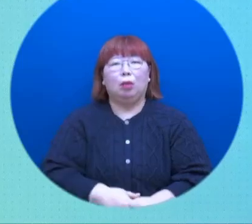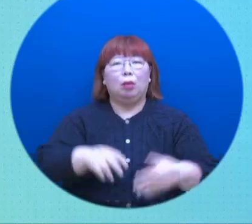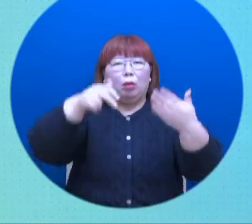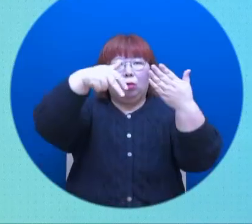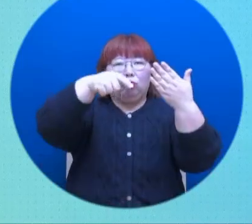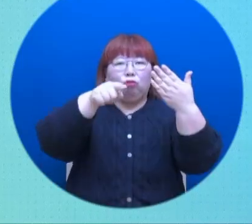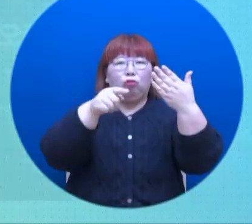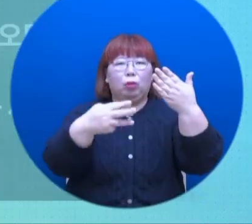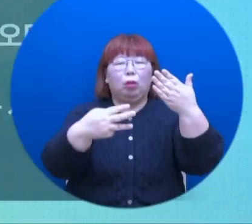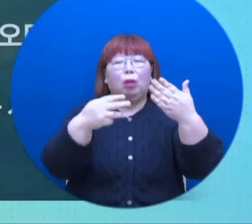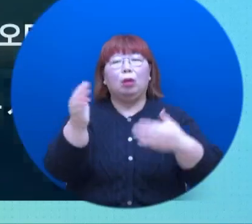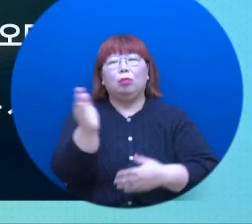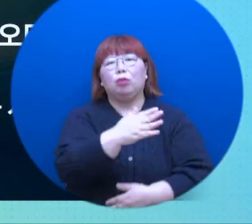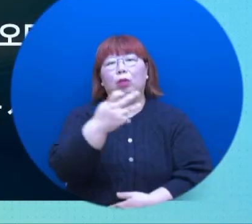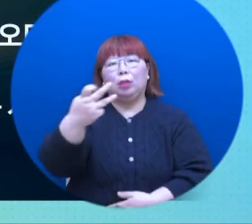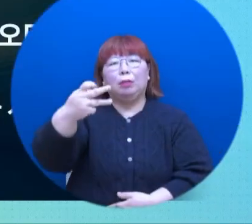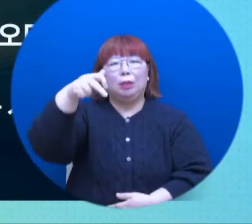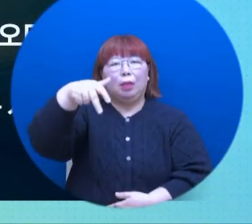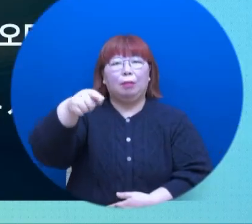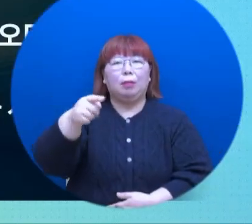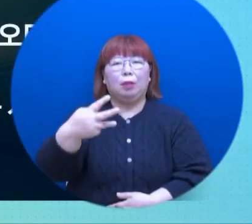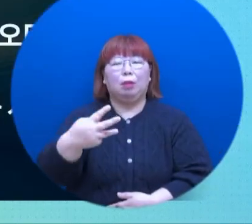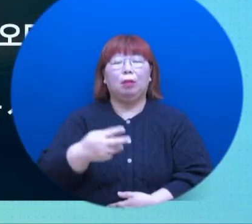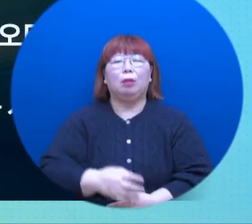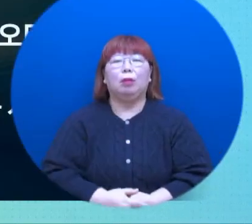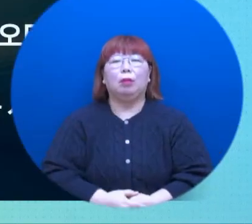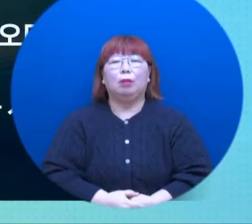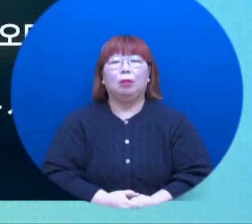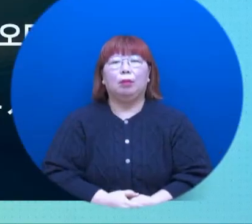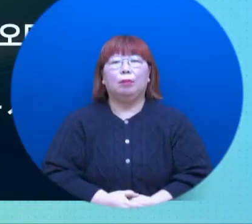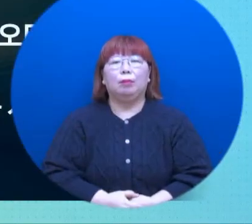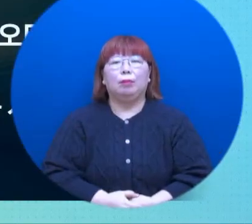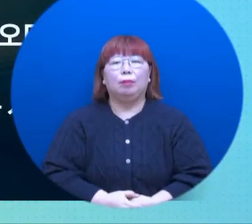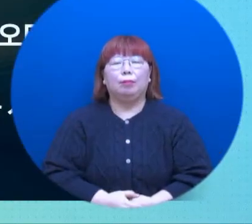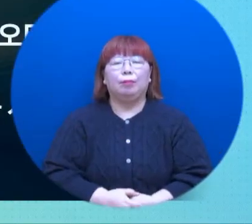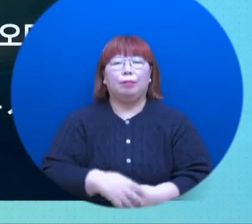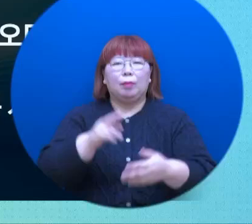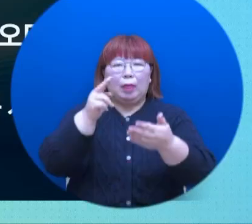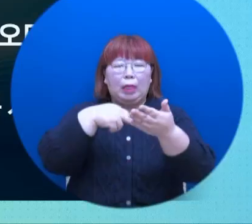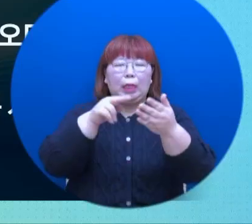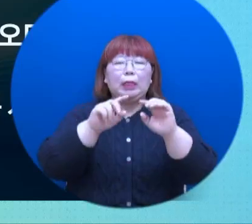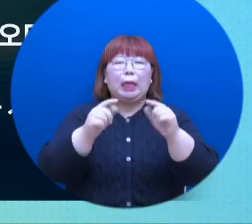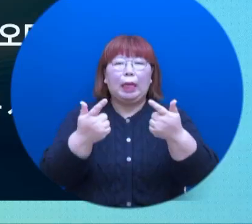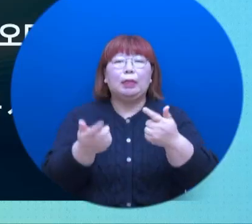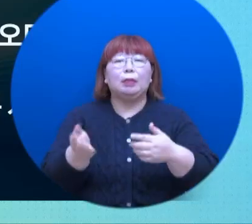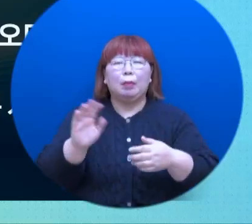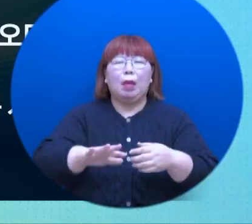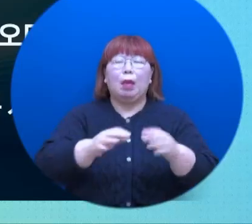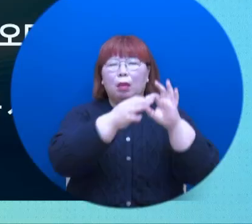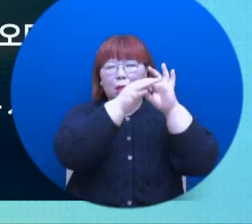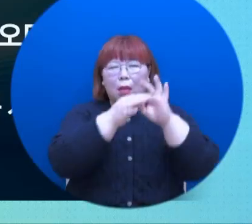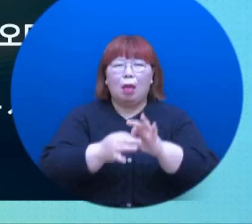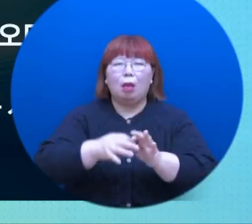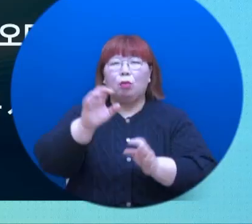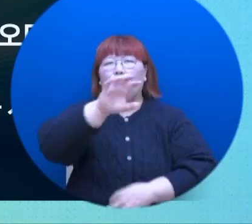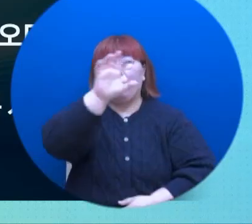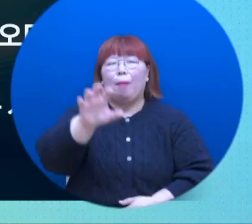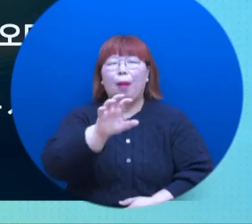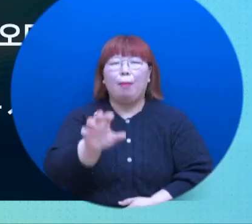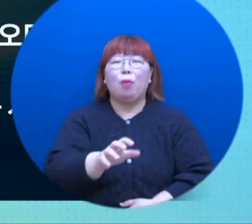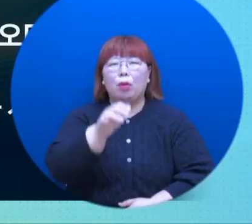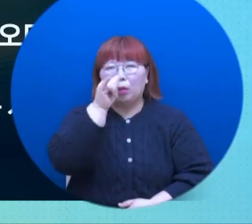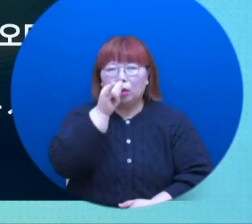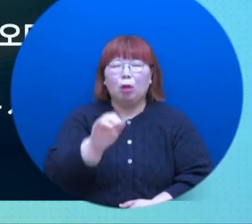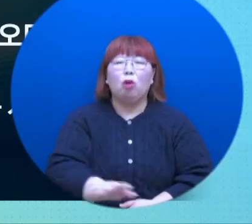9절부터 13절까지 보면 제가 읽지는 않겠습니다만 계속 반복되는 것이 있습니다.